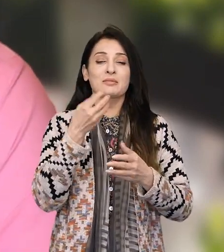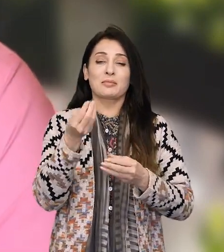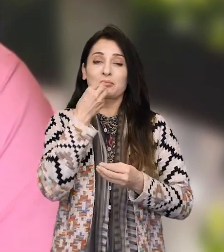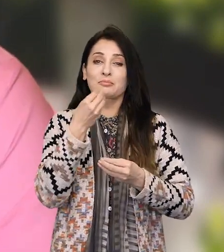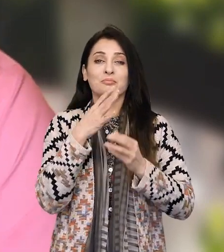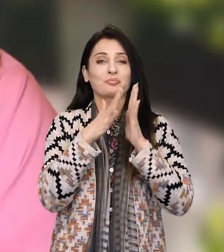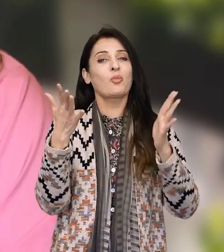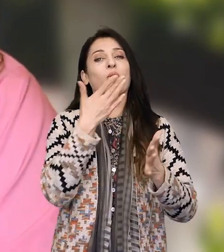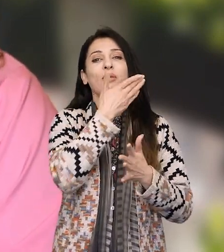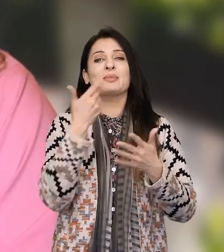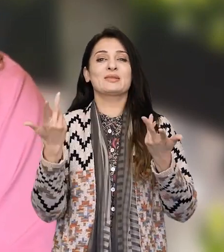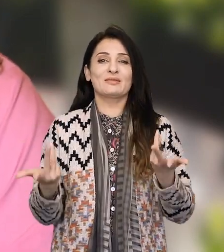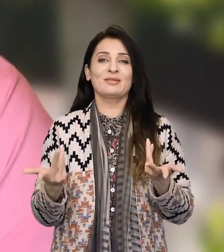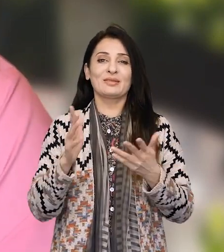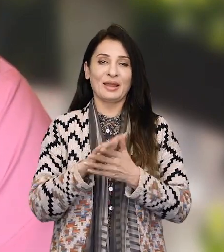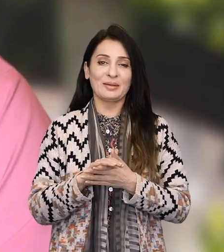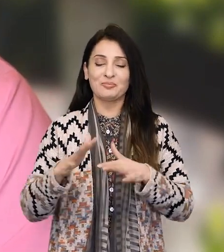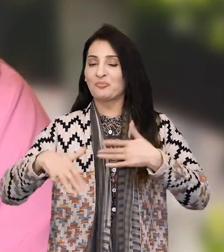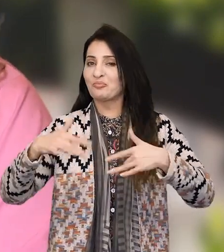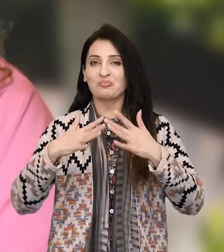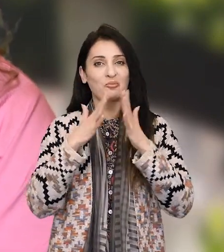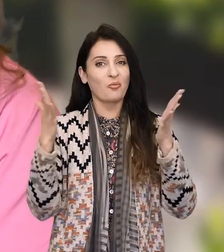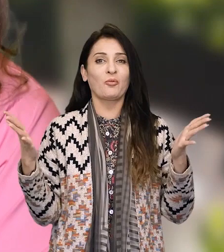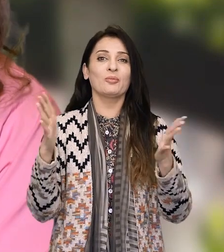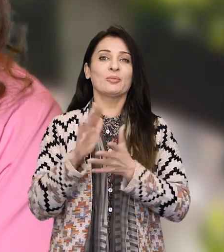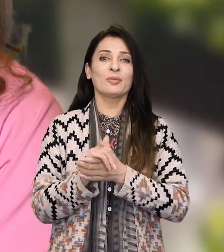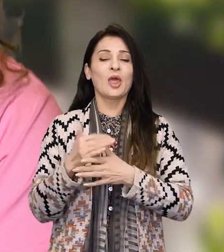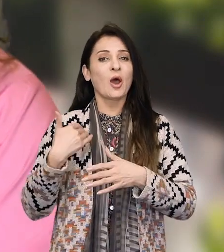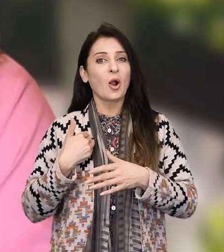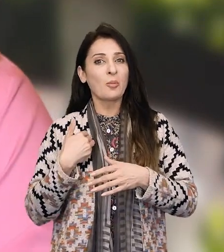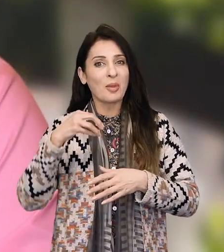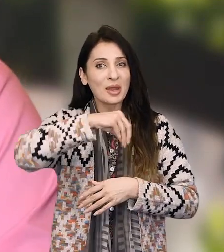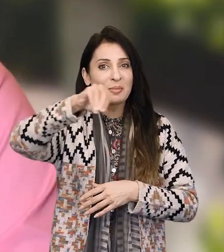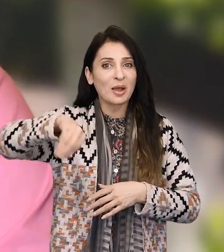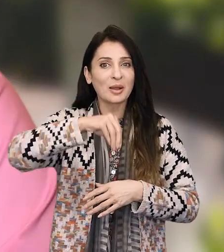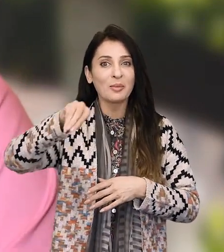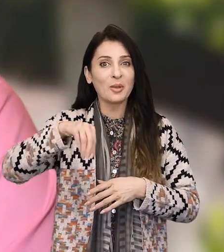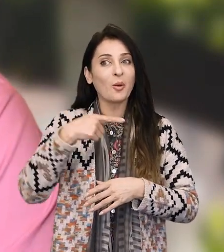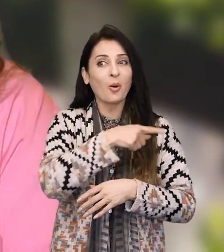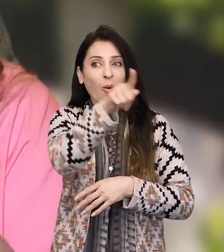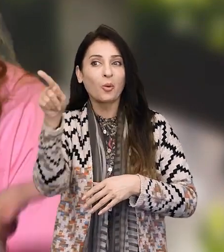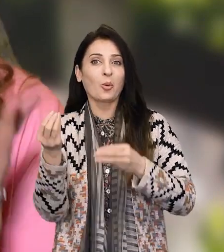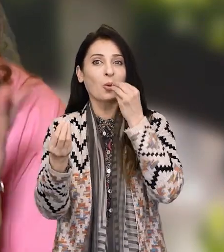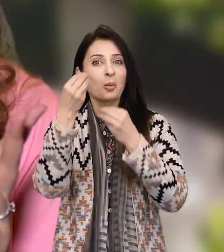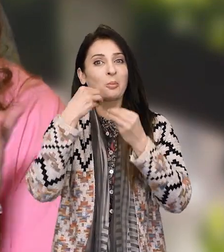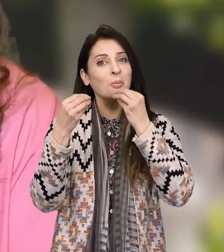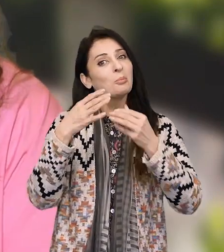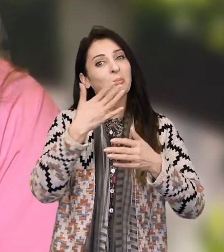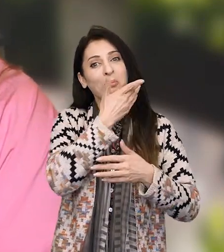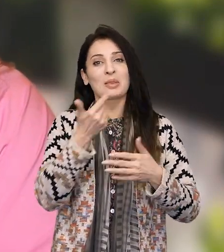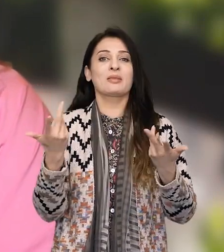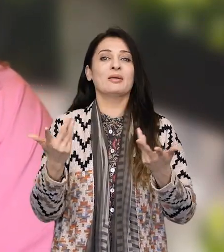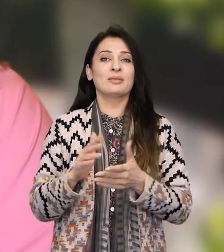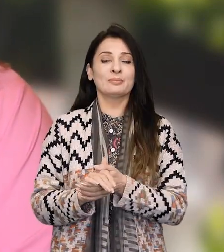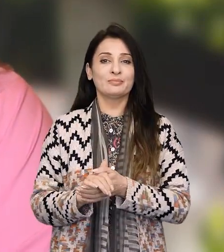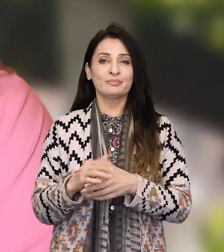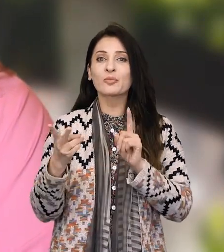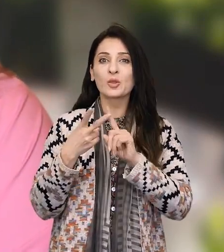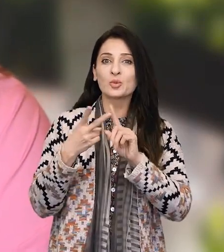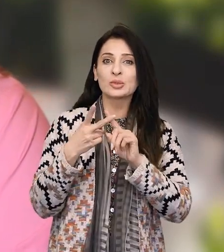इन्जॉय करते नहीं है, तो उसको खूब इन्जॉय किया लोगों ने, और मैंने बनाने में और लोगों ने खाने में. सो द सेकेंड थिंग दैट